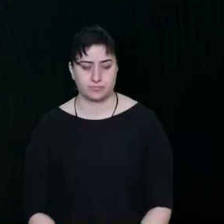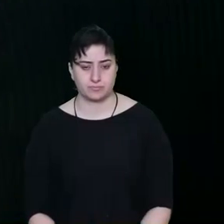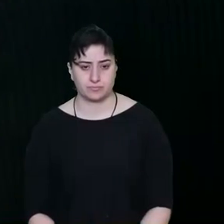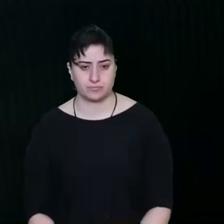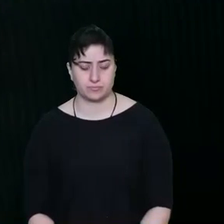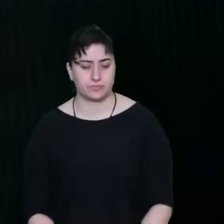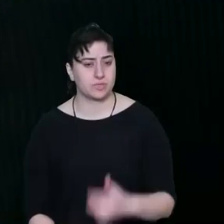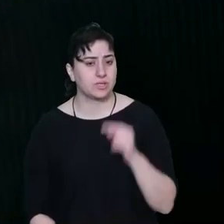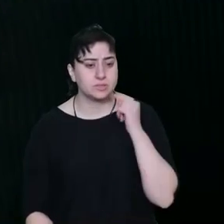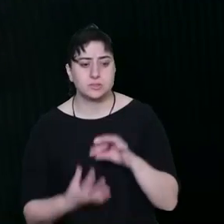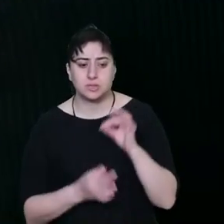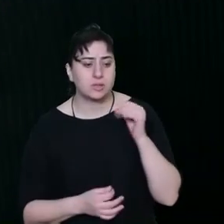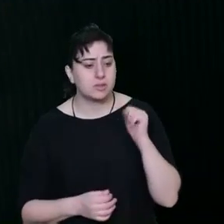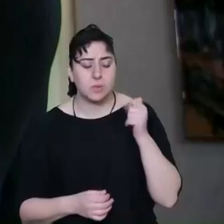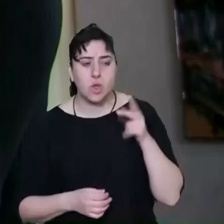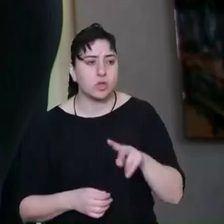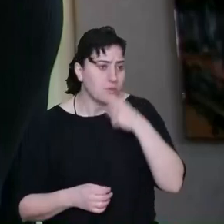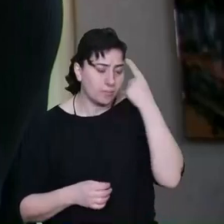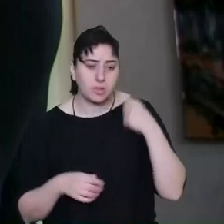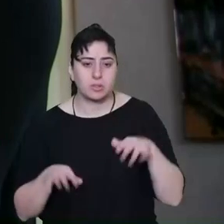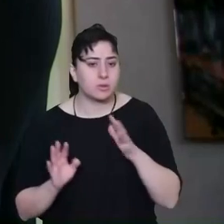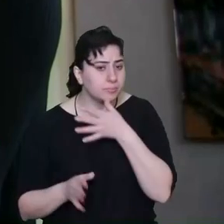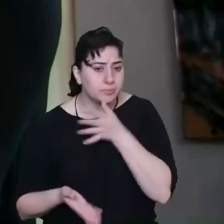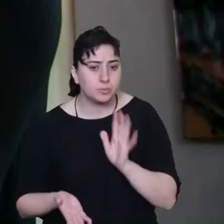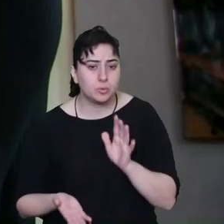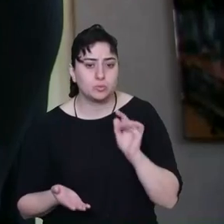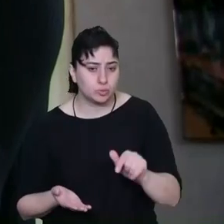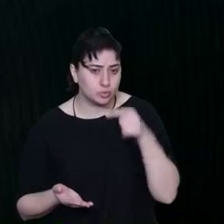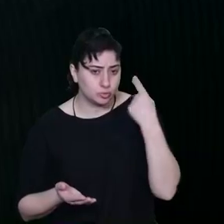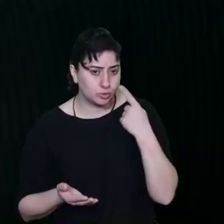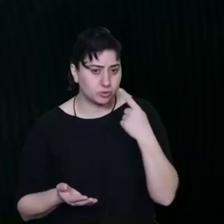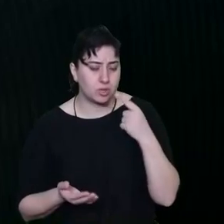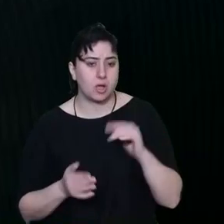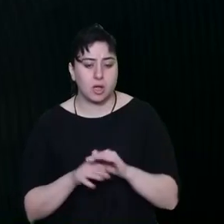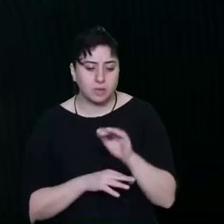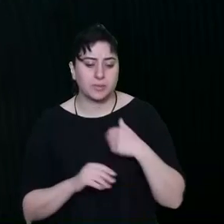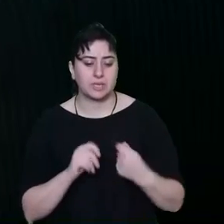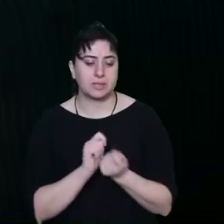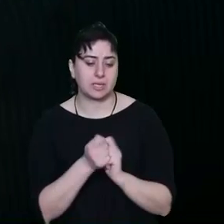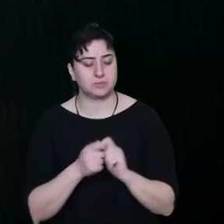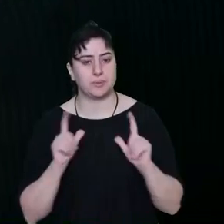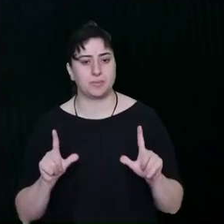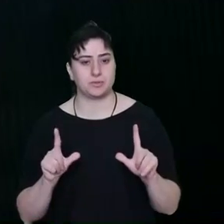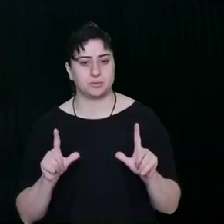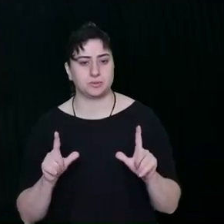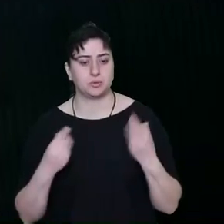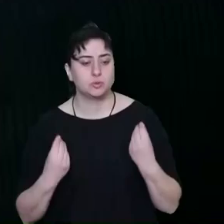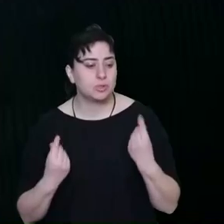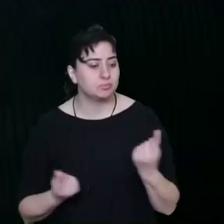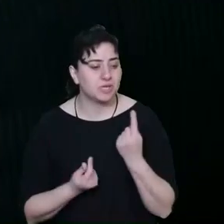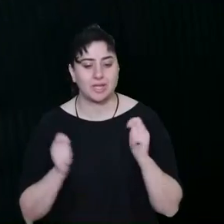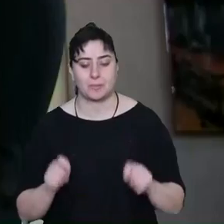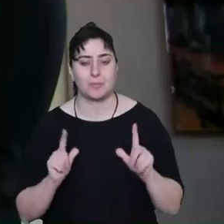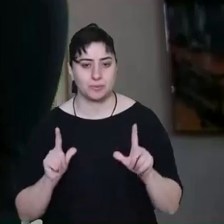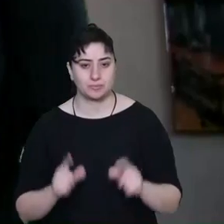İnsan ne zaman öleceğini bilemiyor Cavidan. O yüzden hayatımı değiştirmem lazım. Güzel şeyler